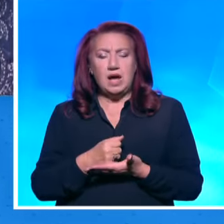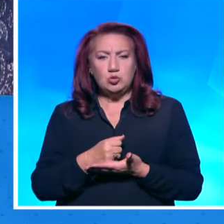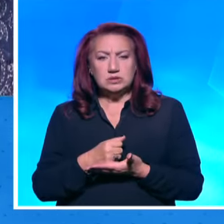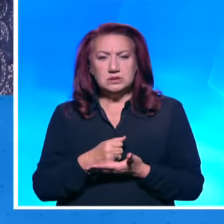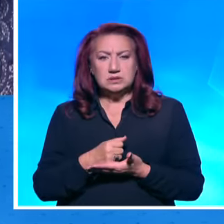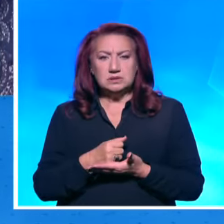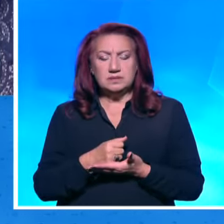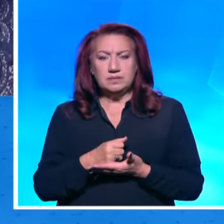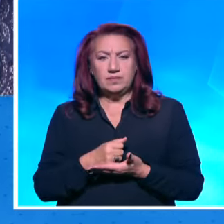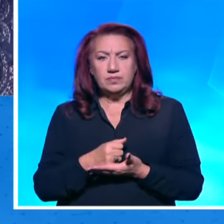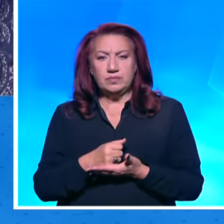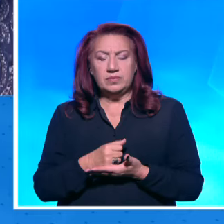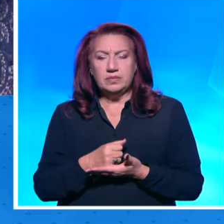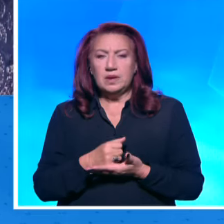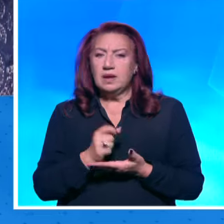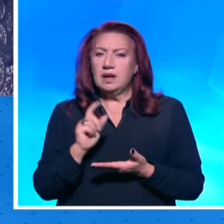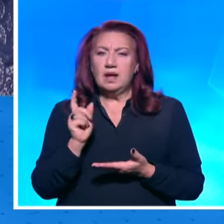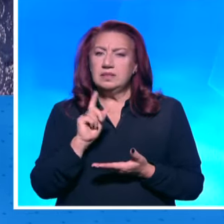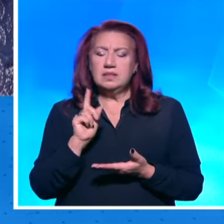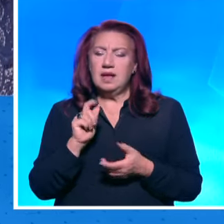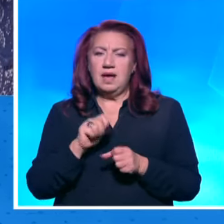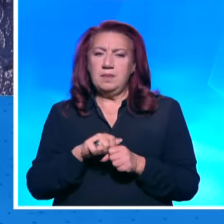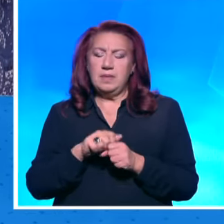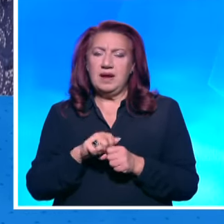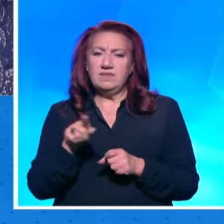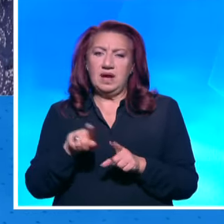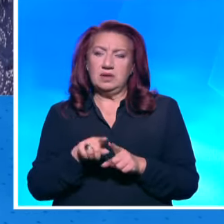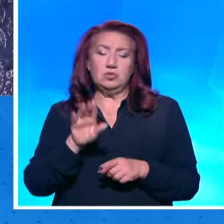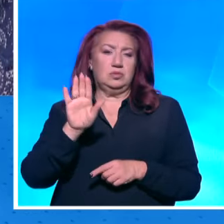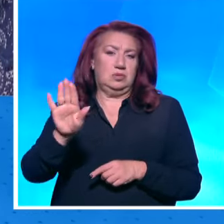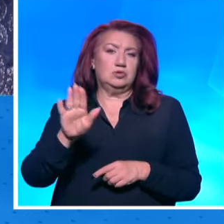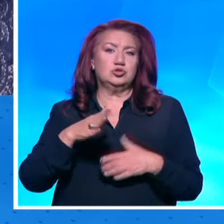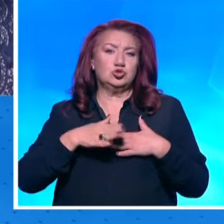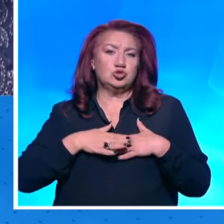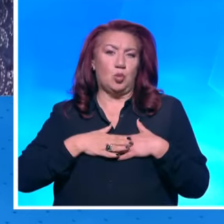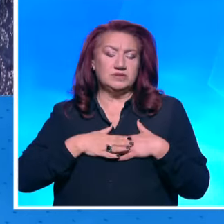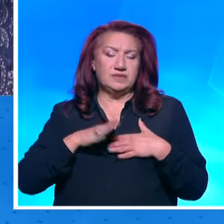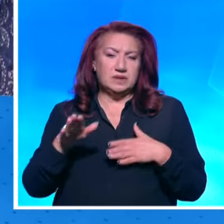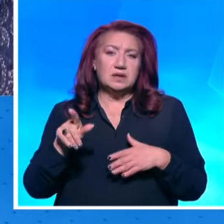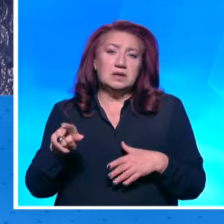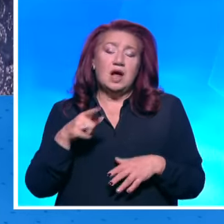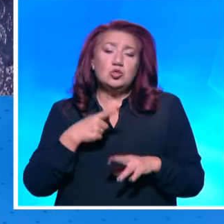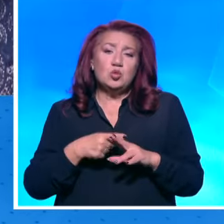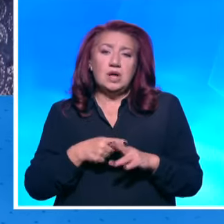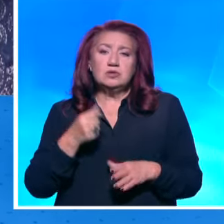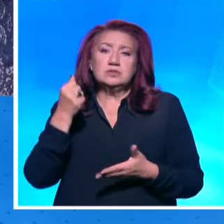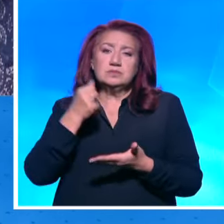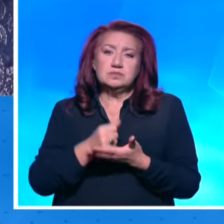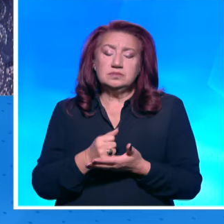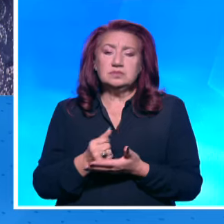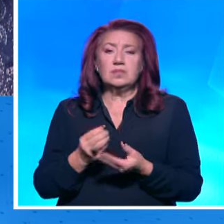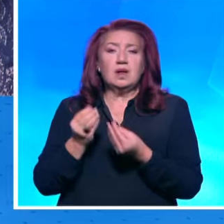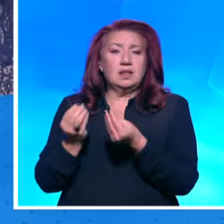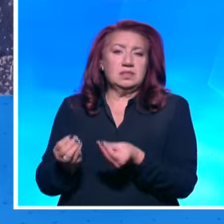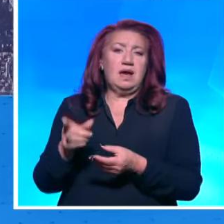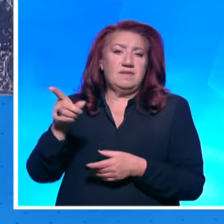го прави образно казано собственик той само констатира че собствеността е вече в това ли лице че той е придобито